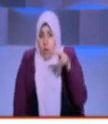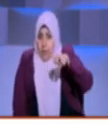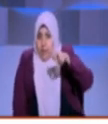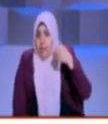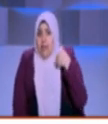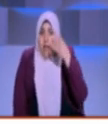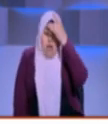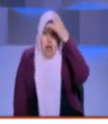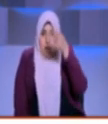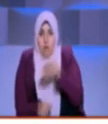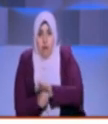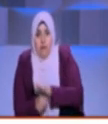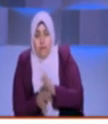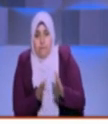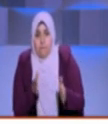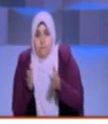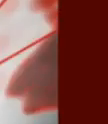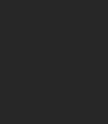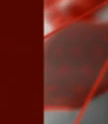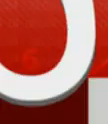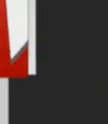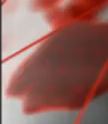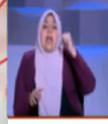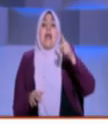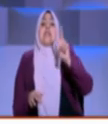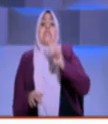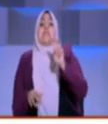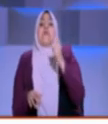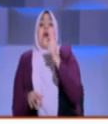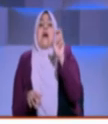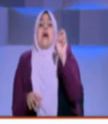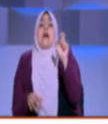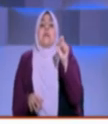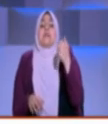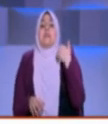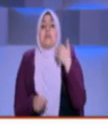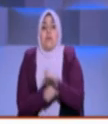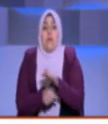كانت 757 حاله وفاه، ليصل الاجمالي حالات الوفاه في اسبانيا الى